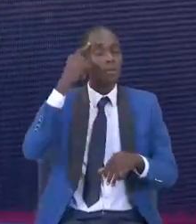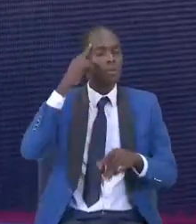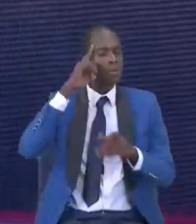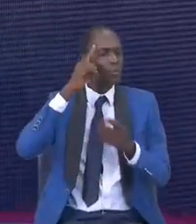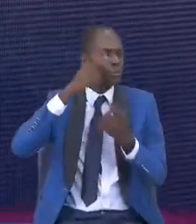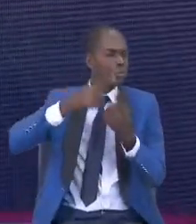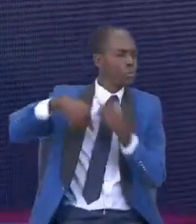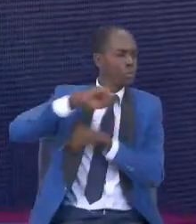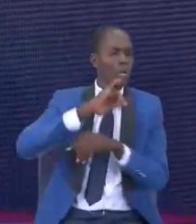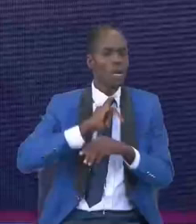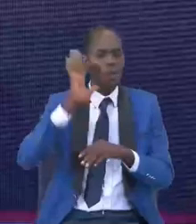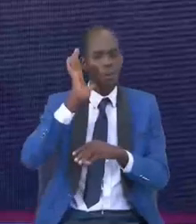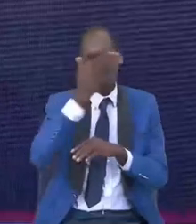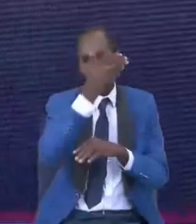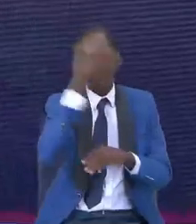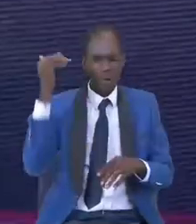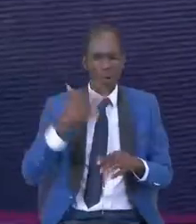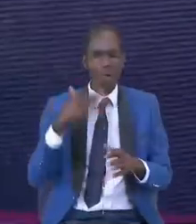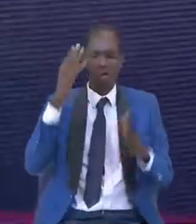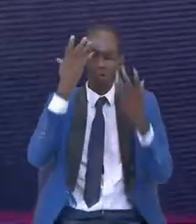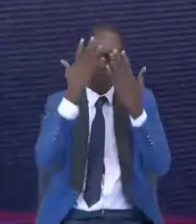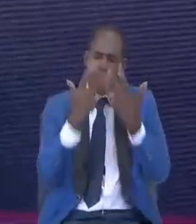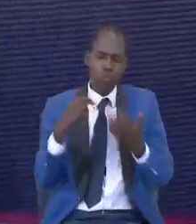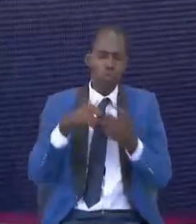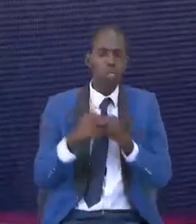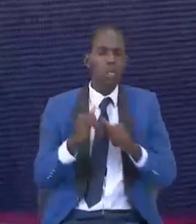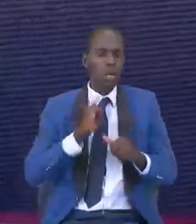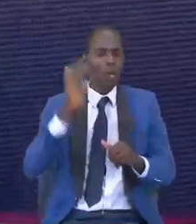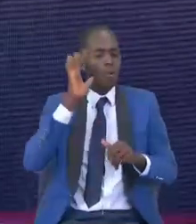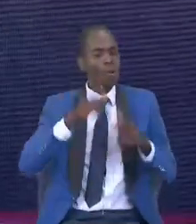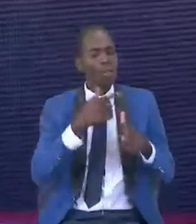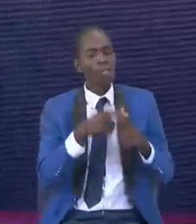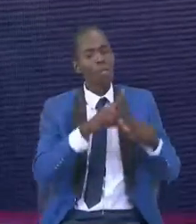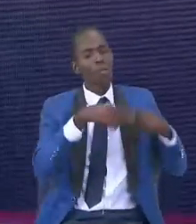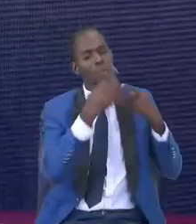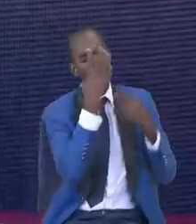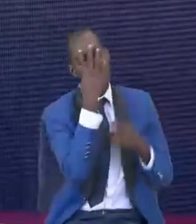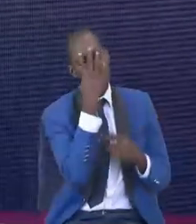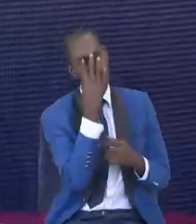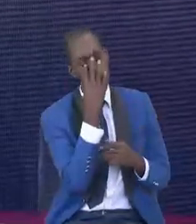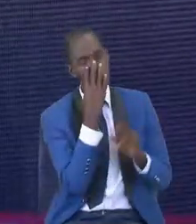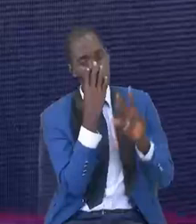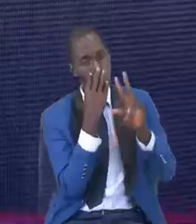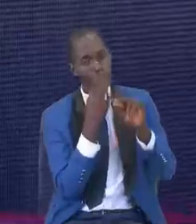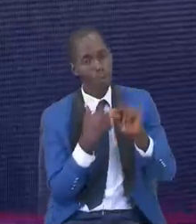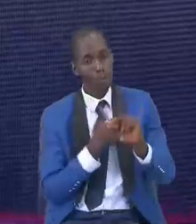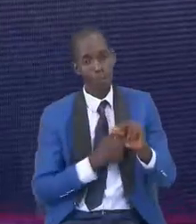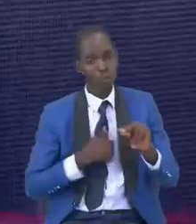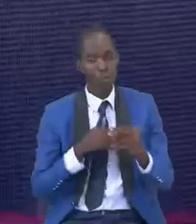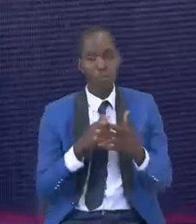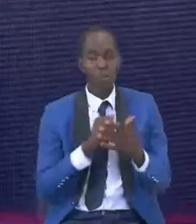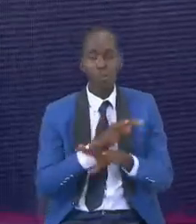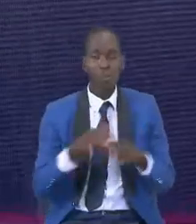ça. Je pourrai avoir du sommeil. Je pourrai me relaxer. Ça n'enlève pas le problème. Jonas